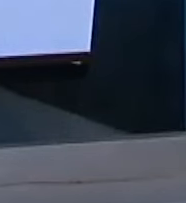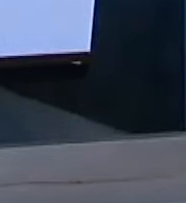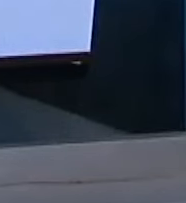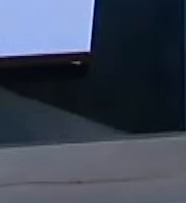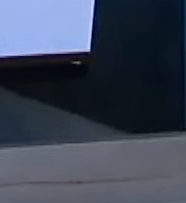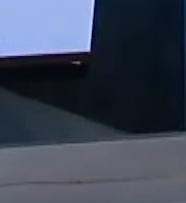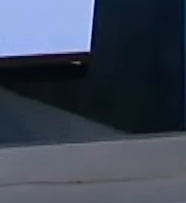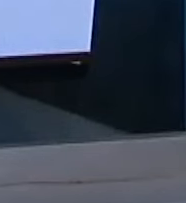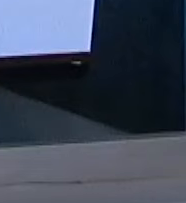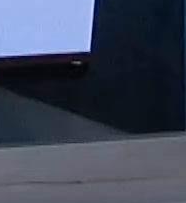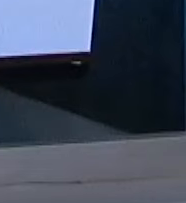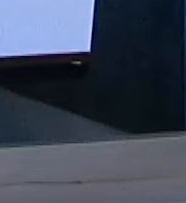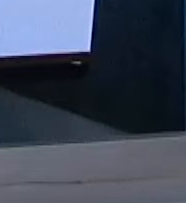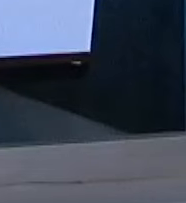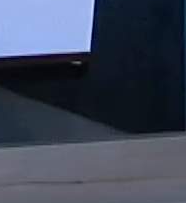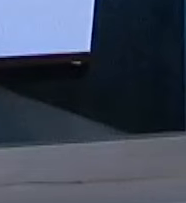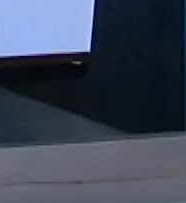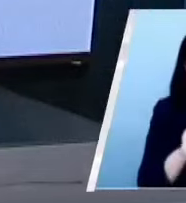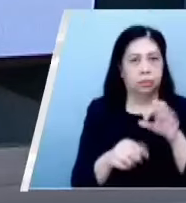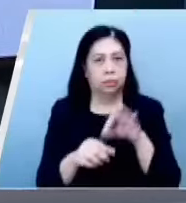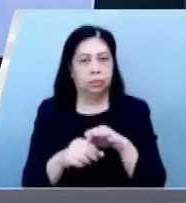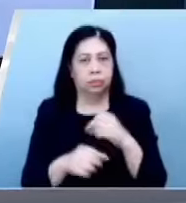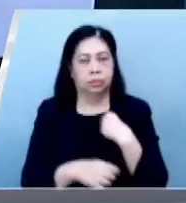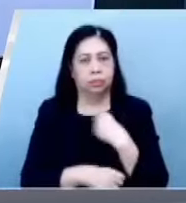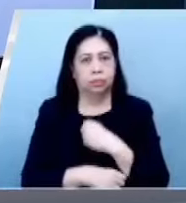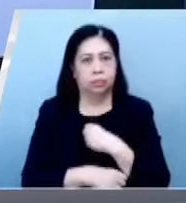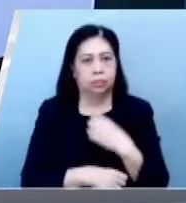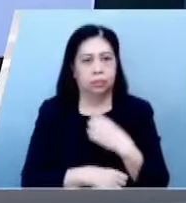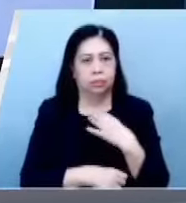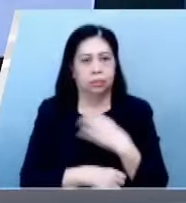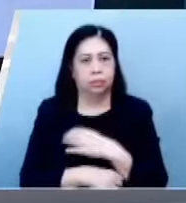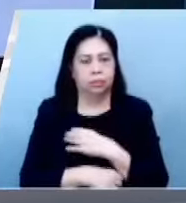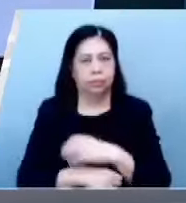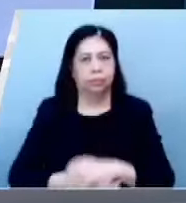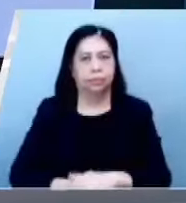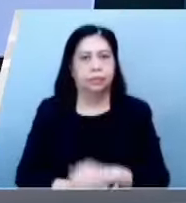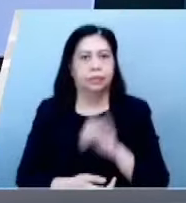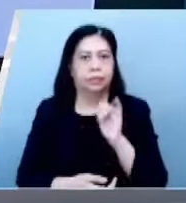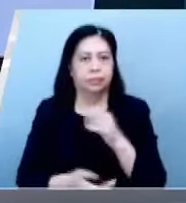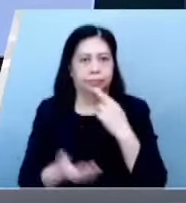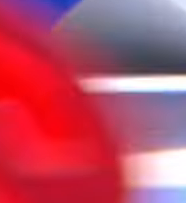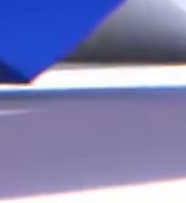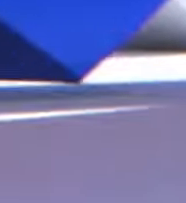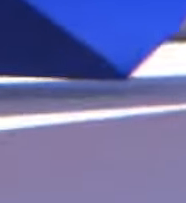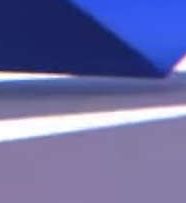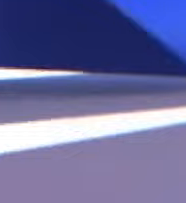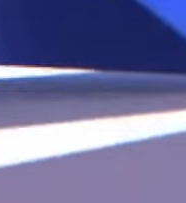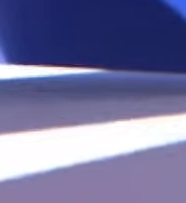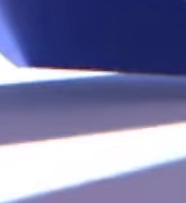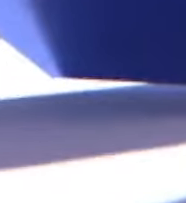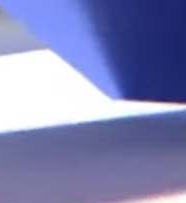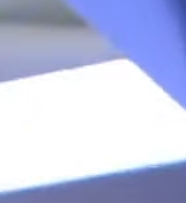sila sa magkasamang pagboto ng Senado at Kamara. Yan ang tinutukan ni Mav Gonzalez.